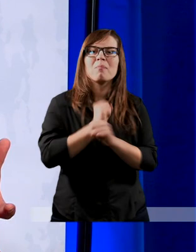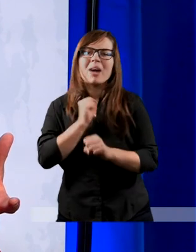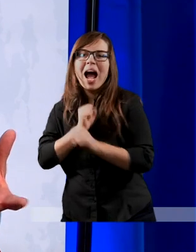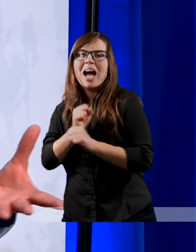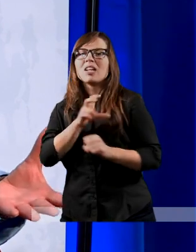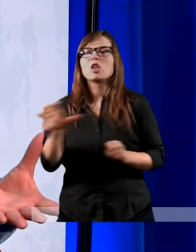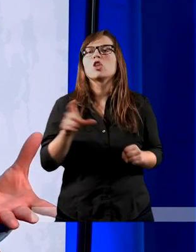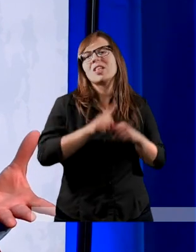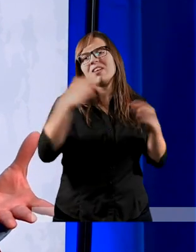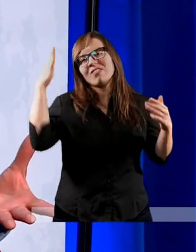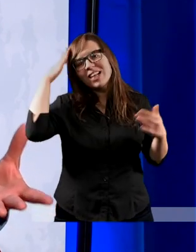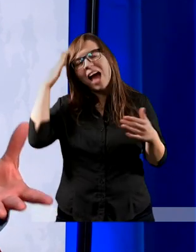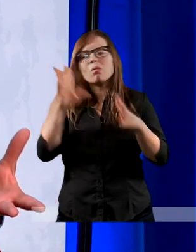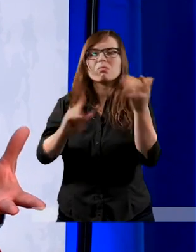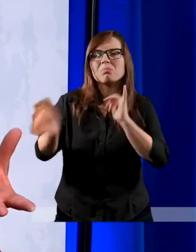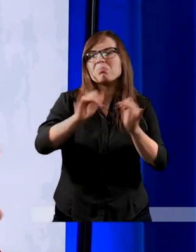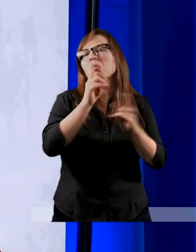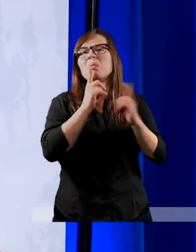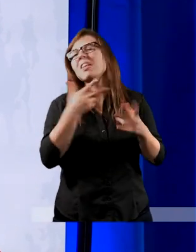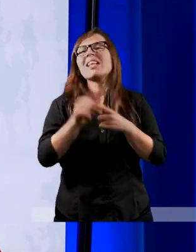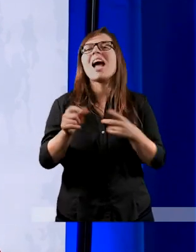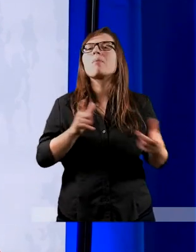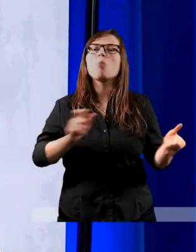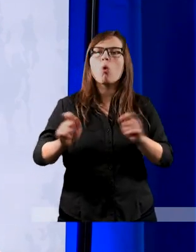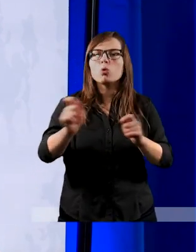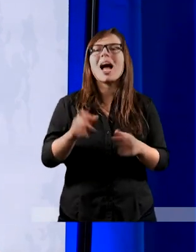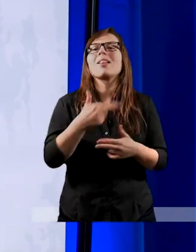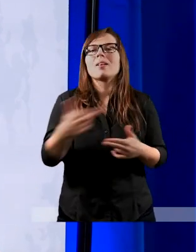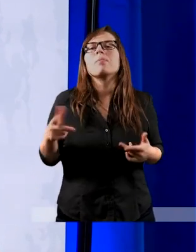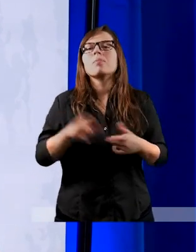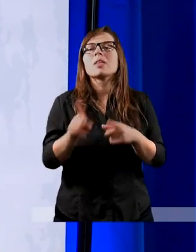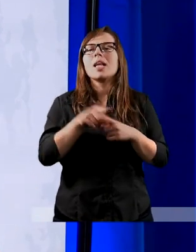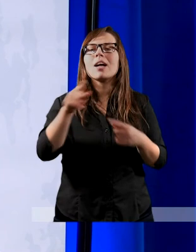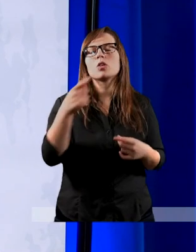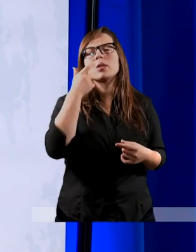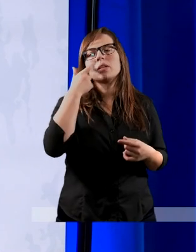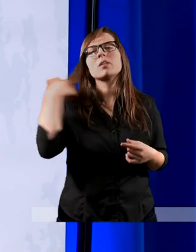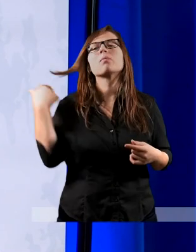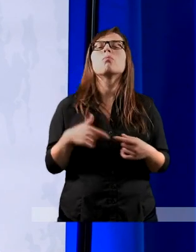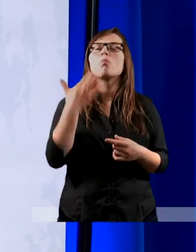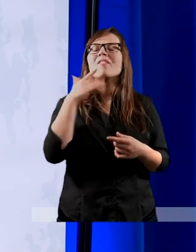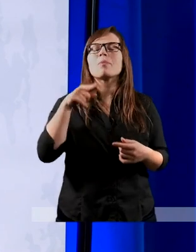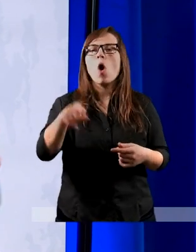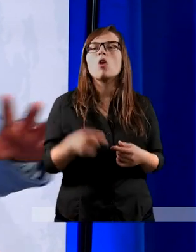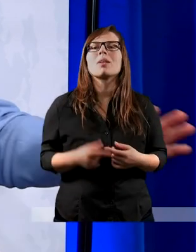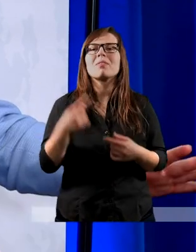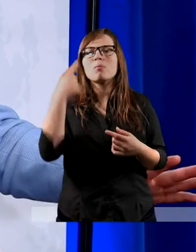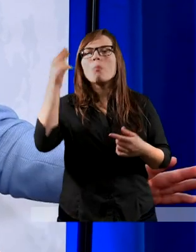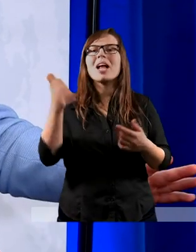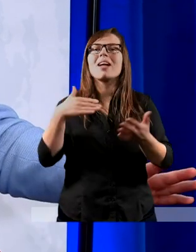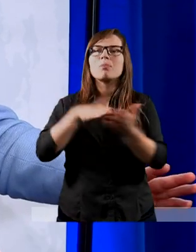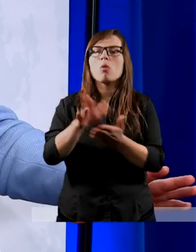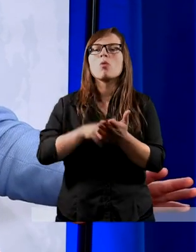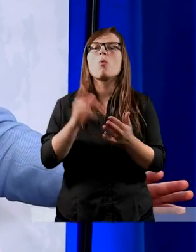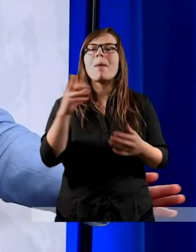czy wśród znajomych, ten temat nie jest poruszany. My chcemy przełamać trochę ten stereotyp. Mówimy o tym, tak jak wspominałem na